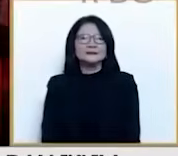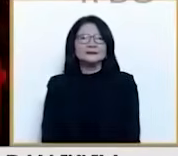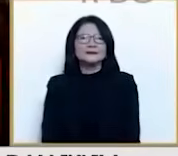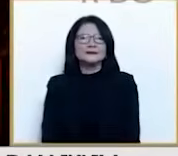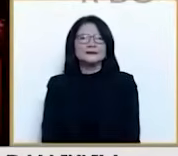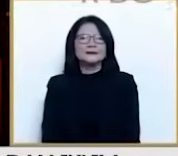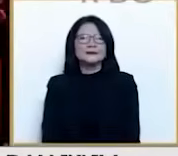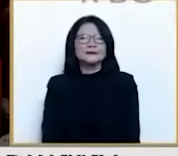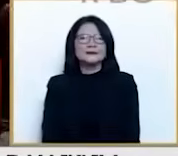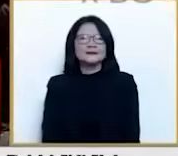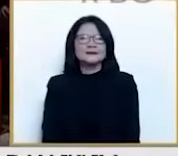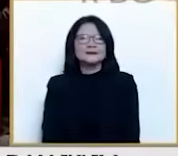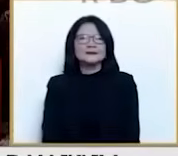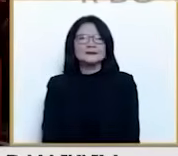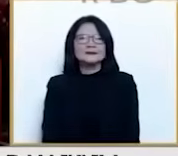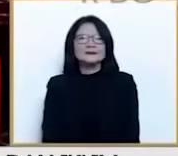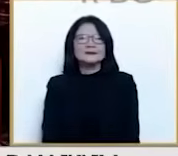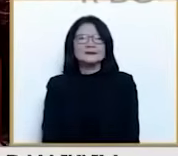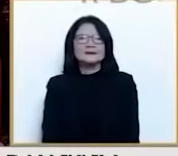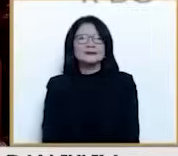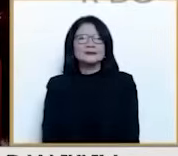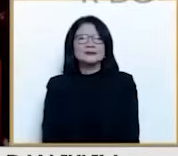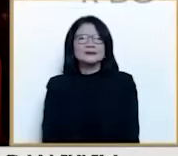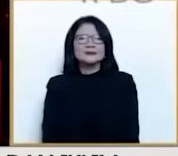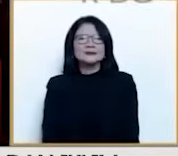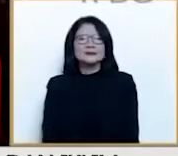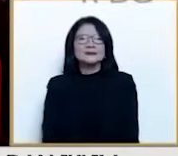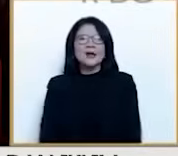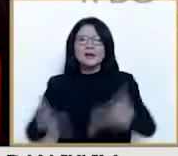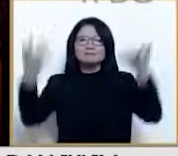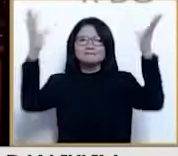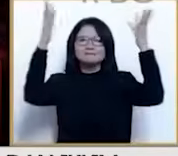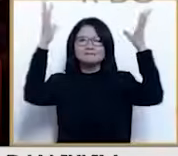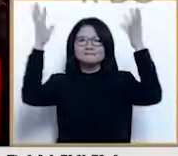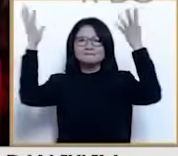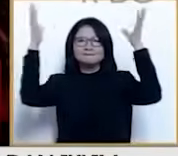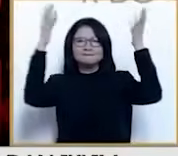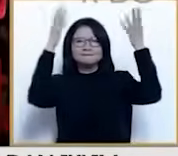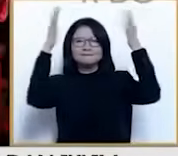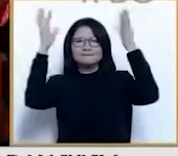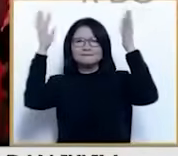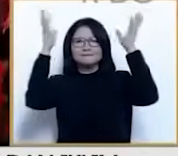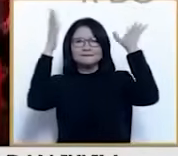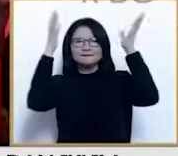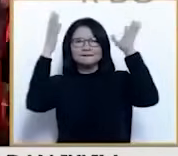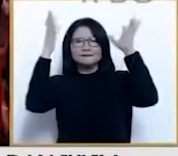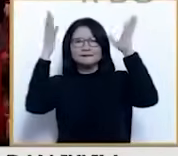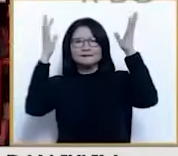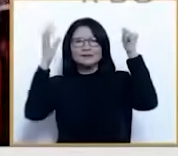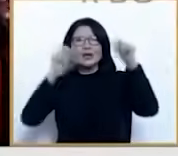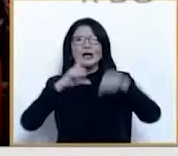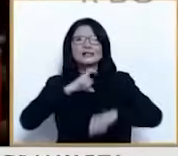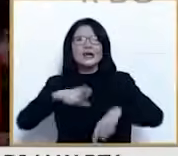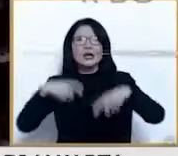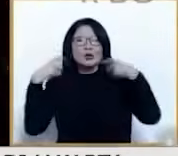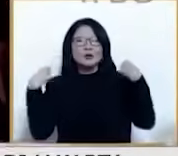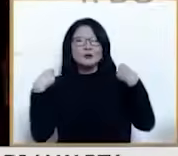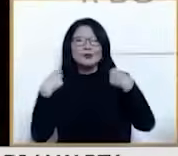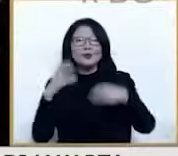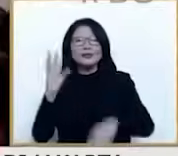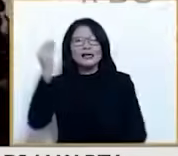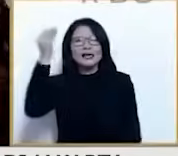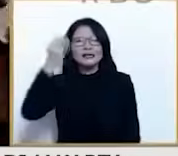Baik, boleh kita berikan apresiasi sekali lagi untuk seluruh para calon gubernur DKI Jakarta. Silakan